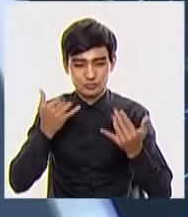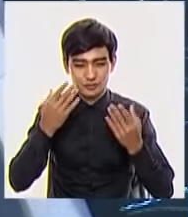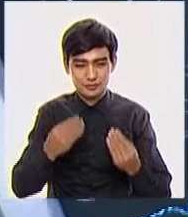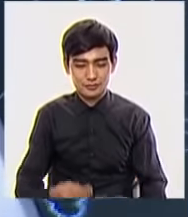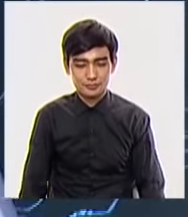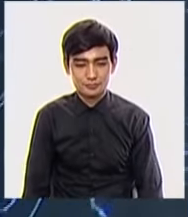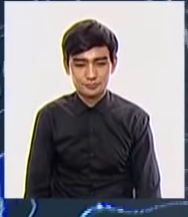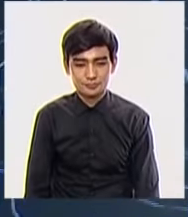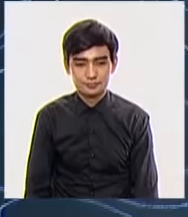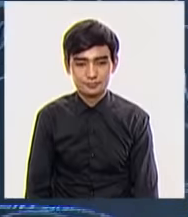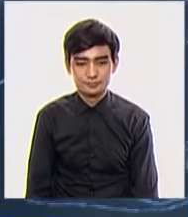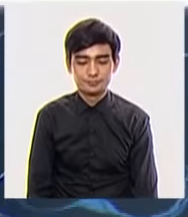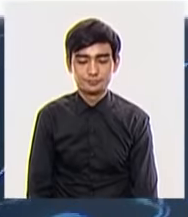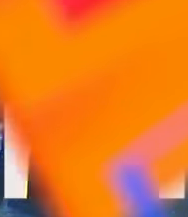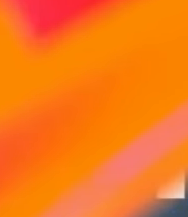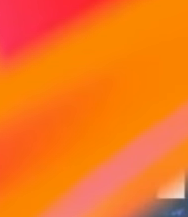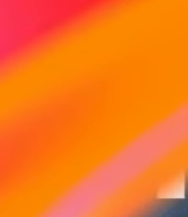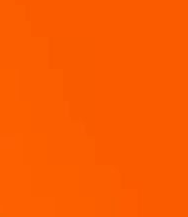сегодня.